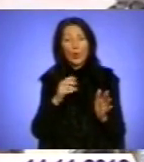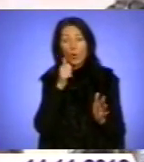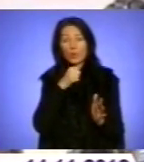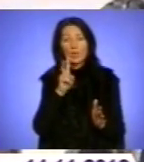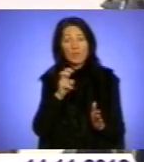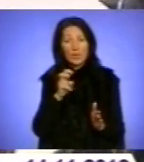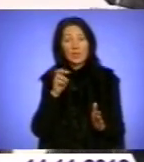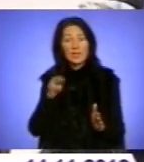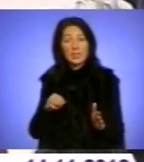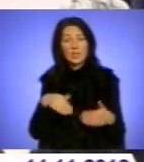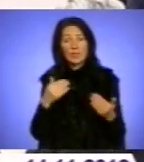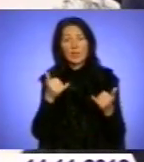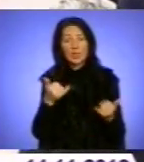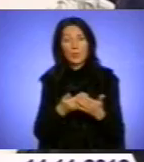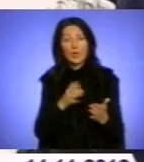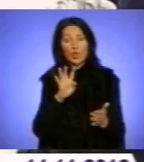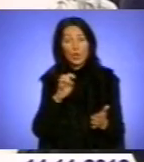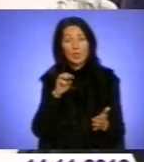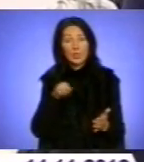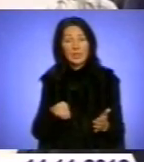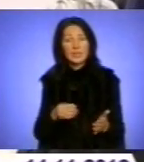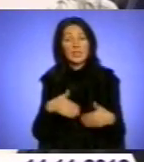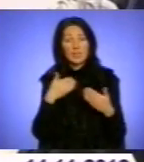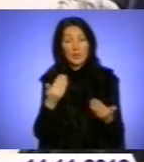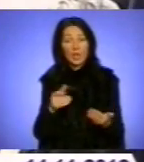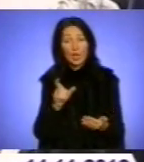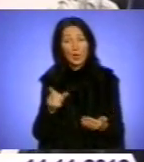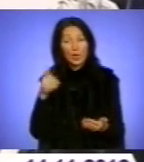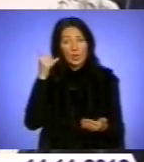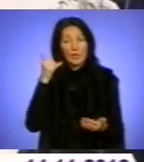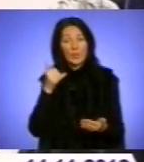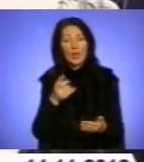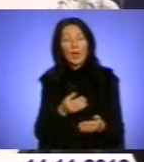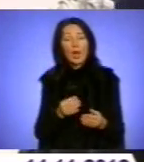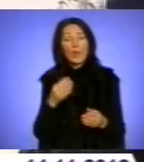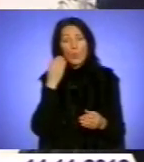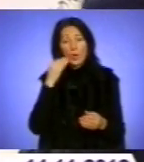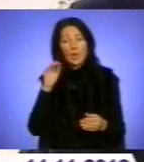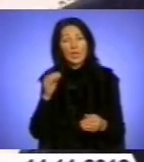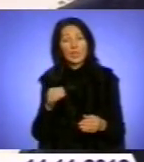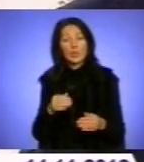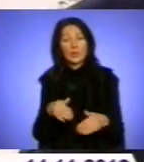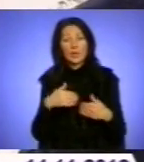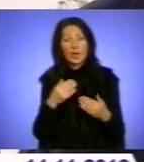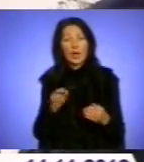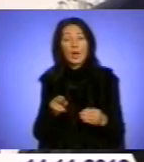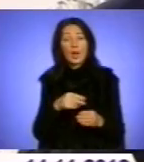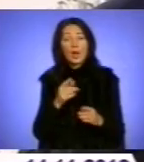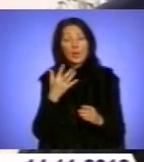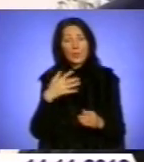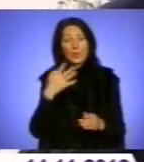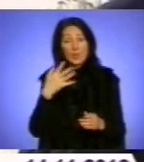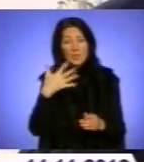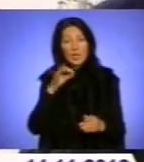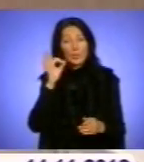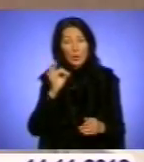тисяч. Ну, а найголовніше, повисилась ефективність. 50% звернень знаходять своє